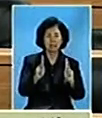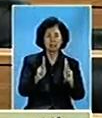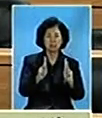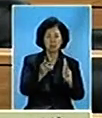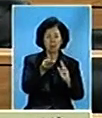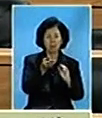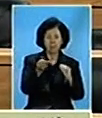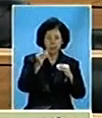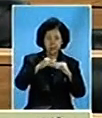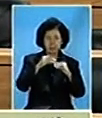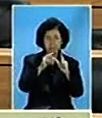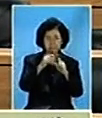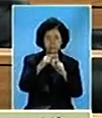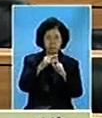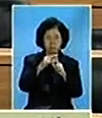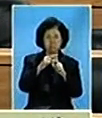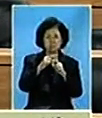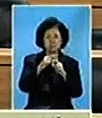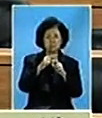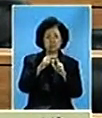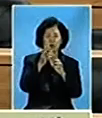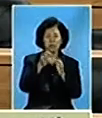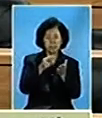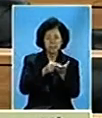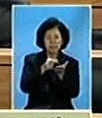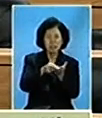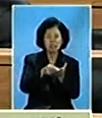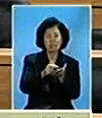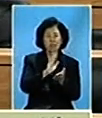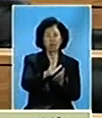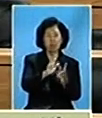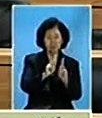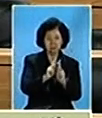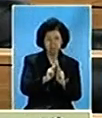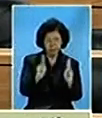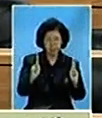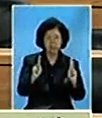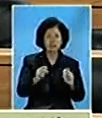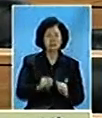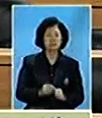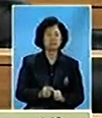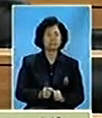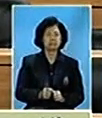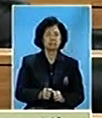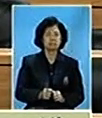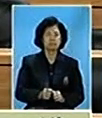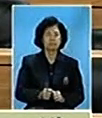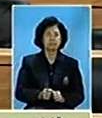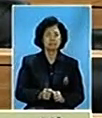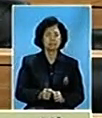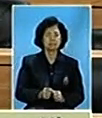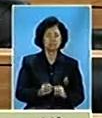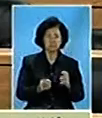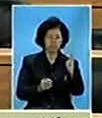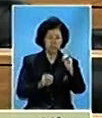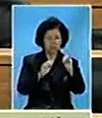ติมคำว่าโดยคำแนะนำของคณะกรรมการนะครับมาตรา4ว